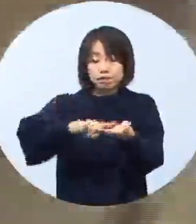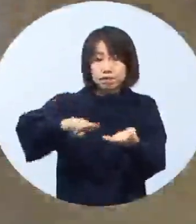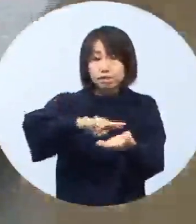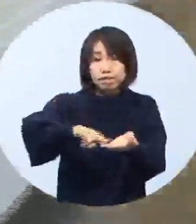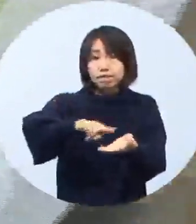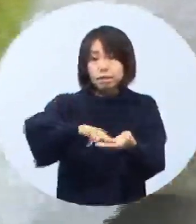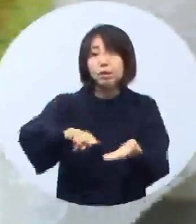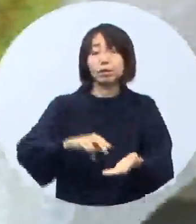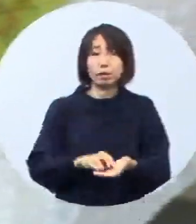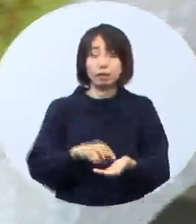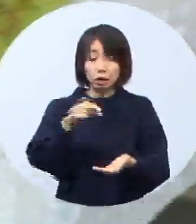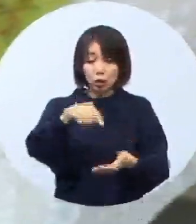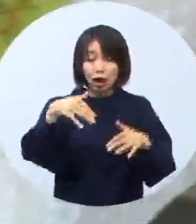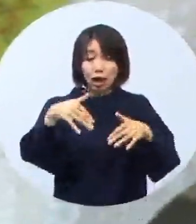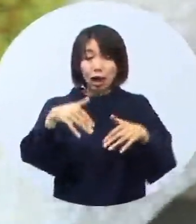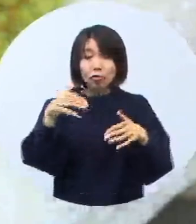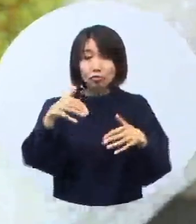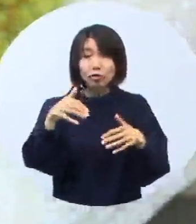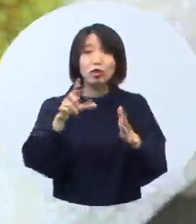ですね。